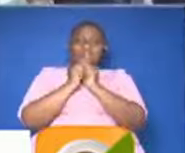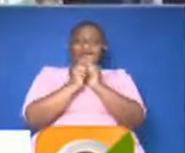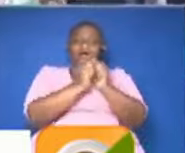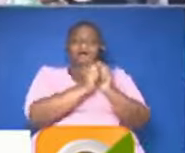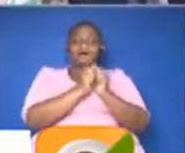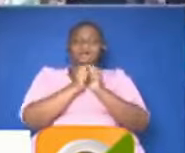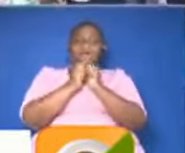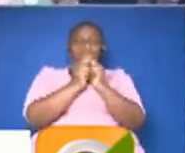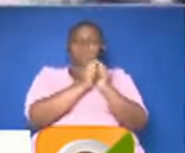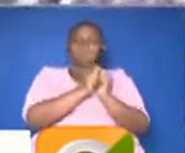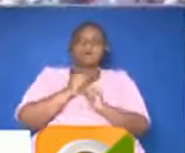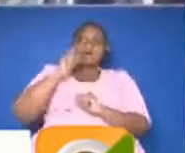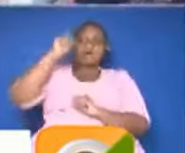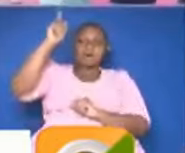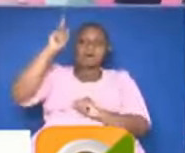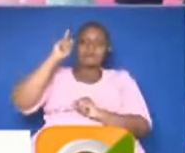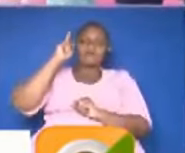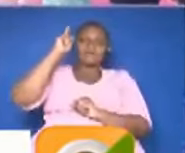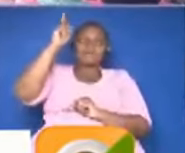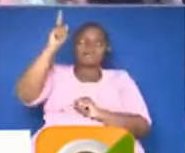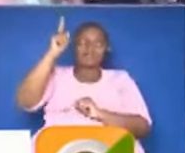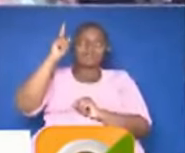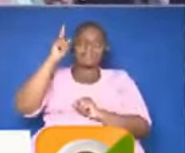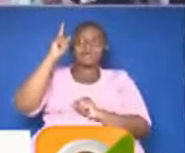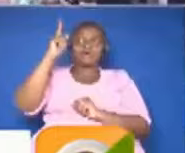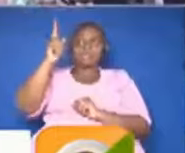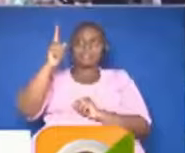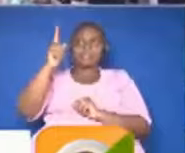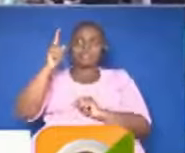pamoja na wewe